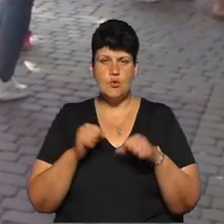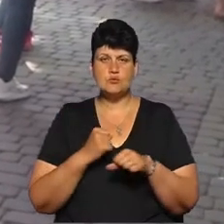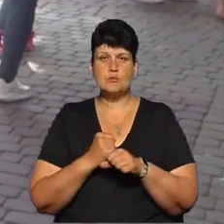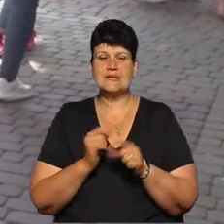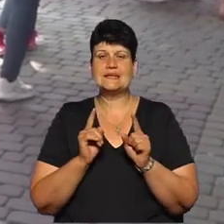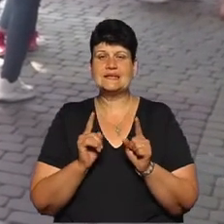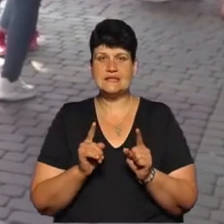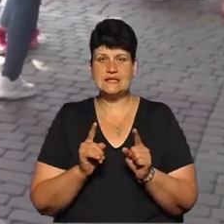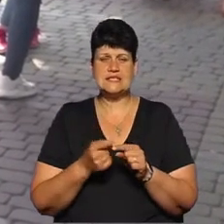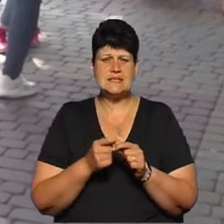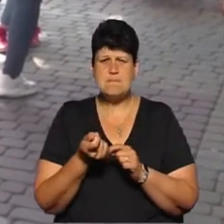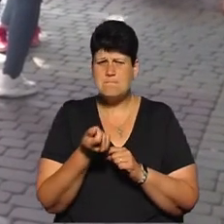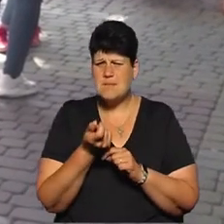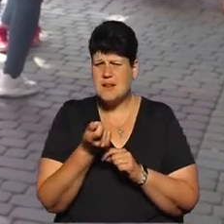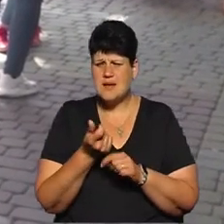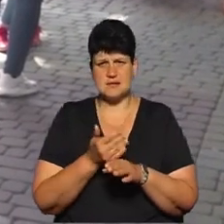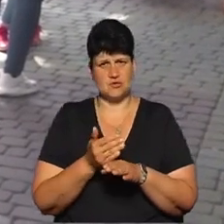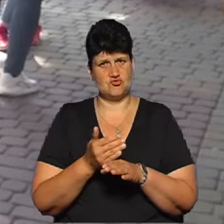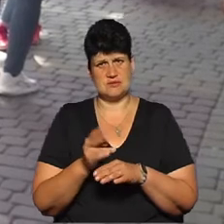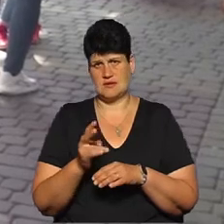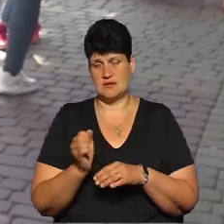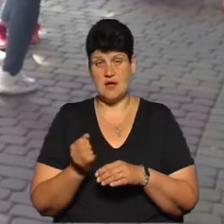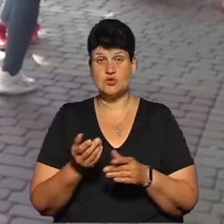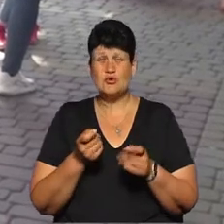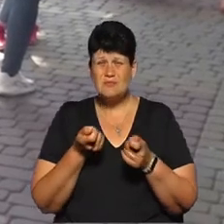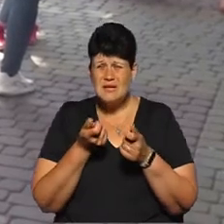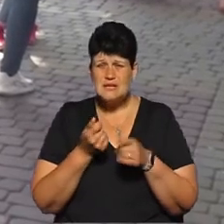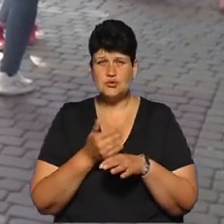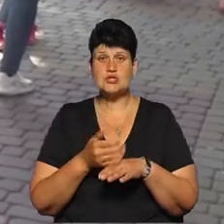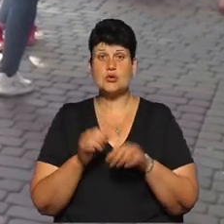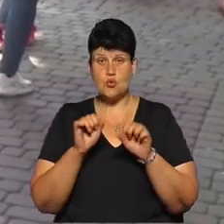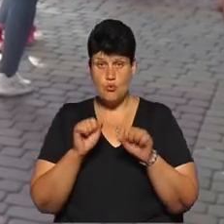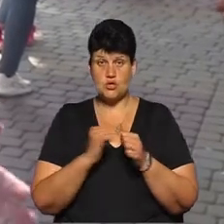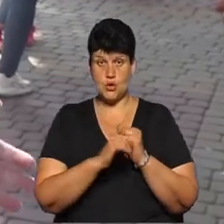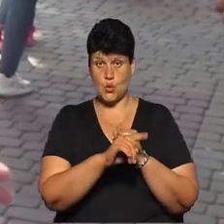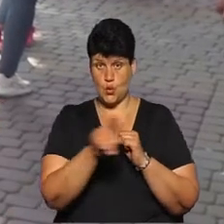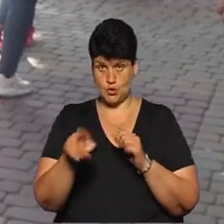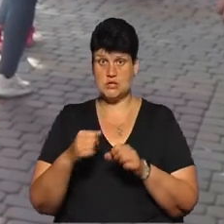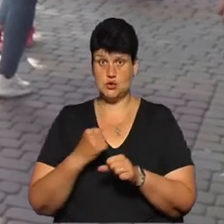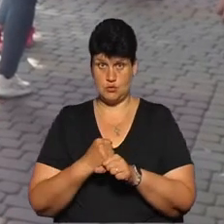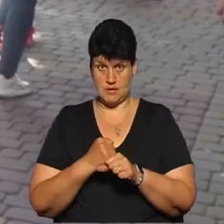це лише малесенька частинка, але якщо ми можемо хоча б малесеньку частинку кожен зробити, я вважаю, що